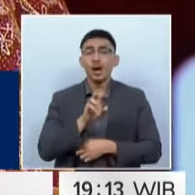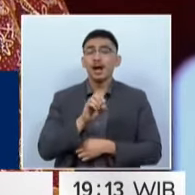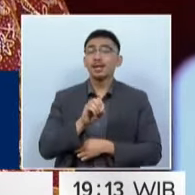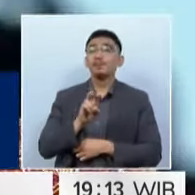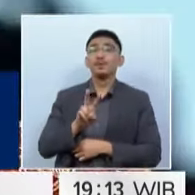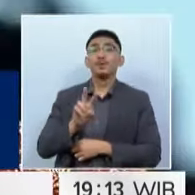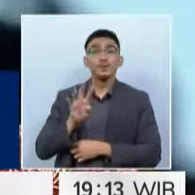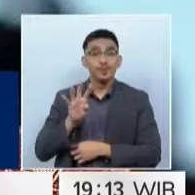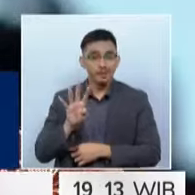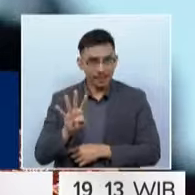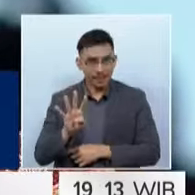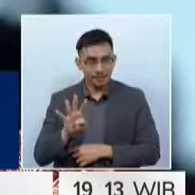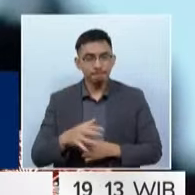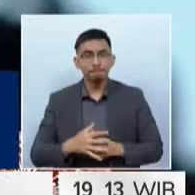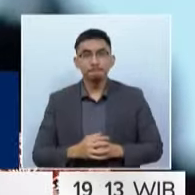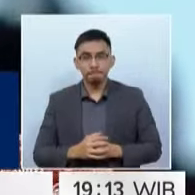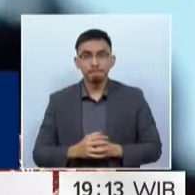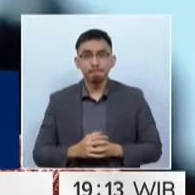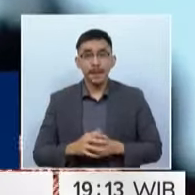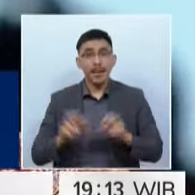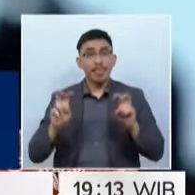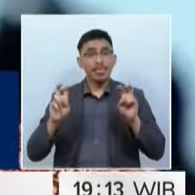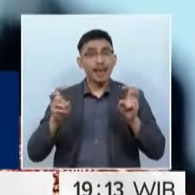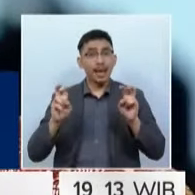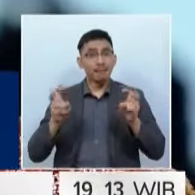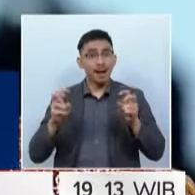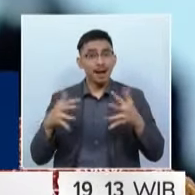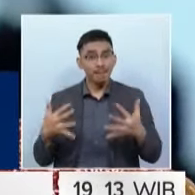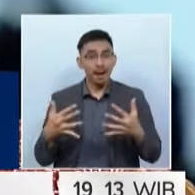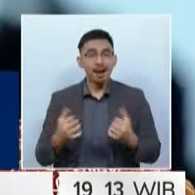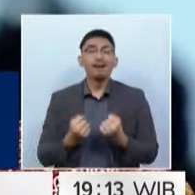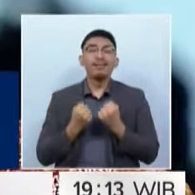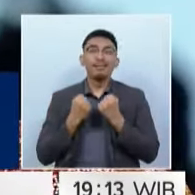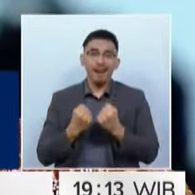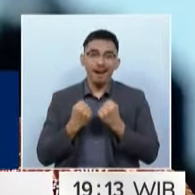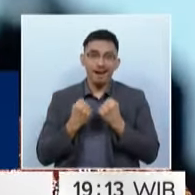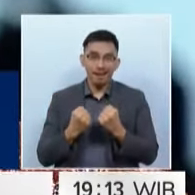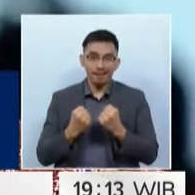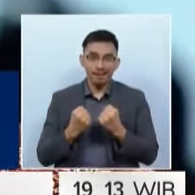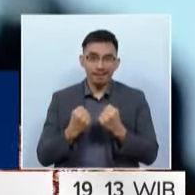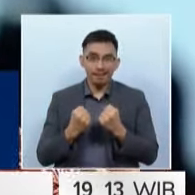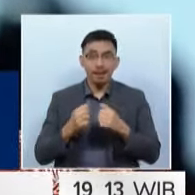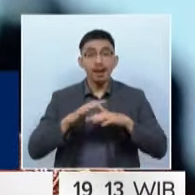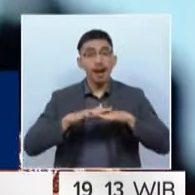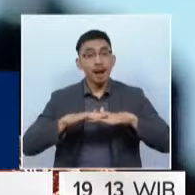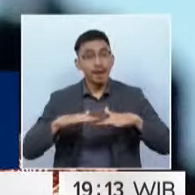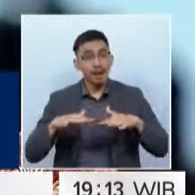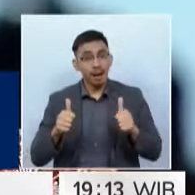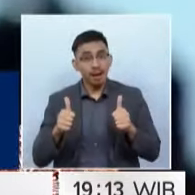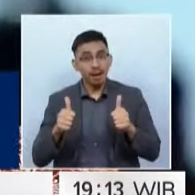2024 untuk tema pertahanan keamanan hubungan internasional